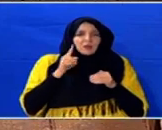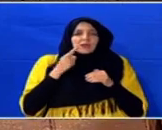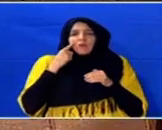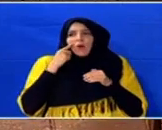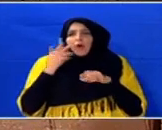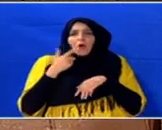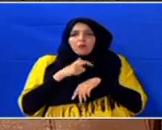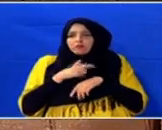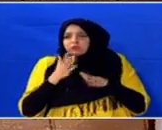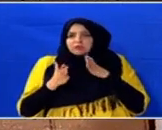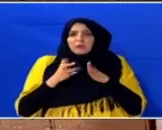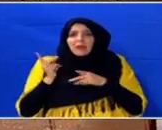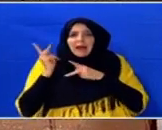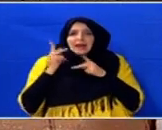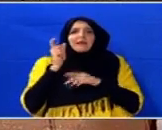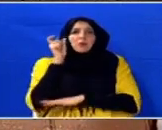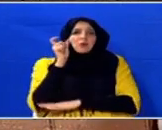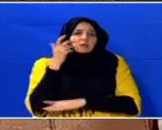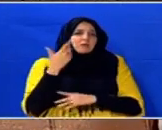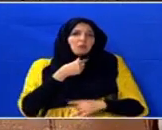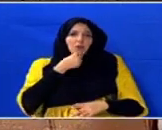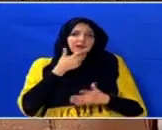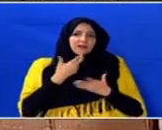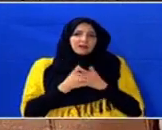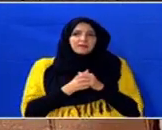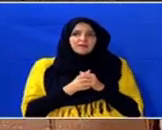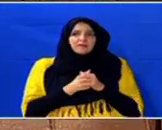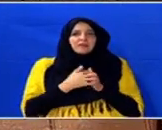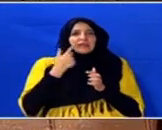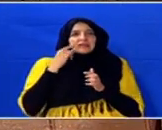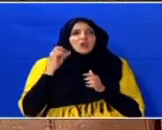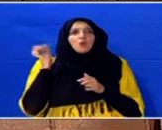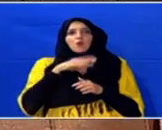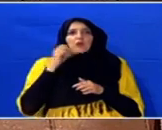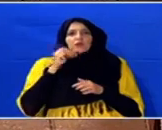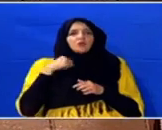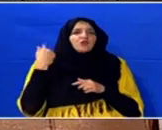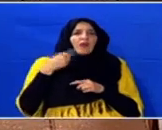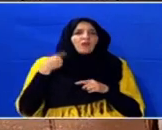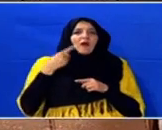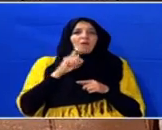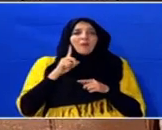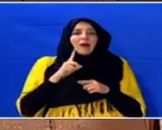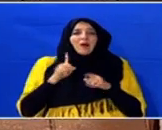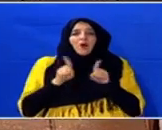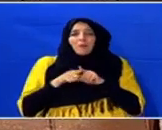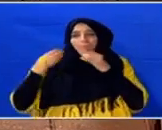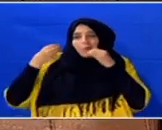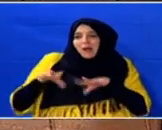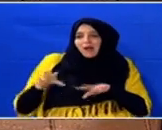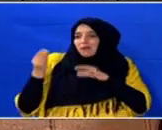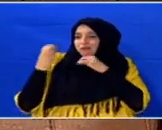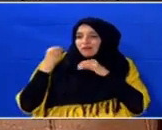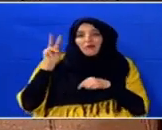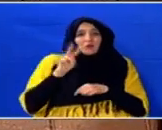ويؤدي أحيانا، ما يبقاش إذا كان دائما هو راه في حالة سفر، ما يحرمش نفسه من أداء